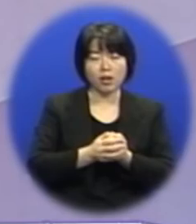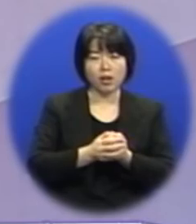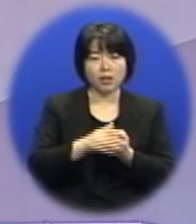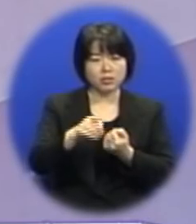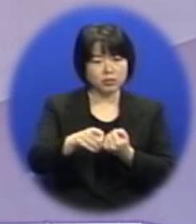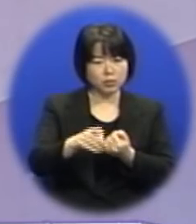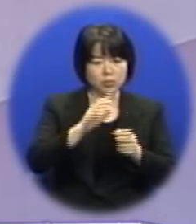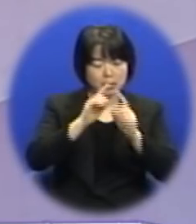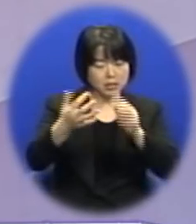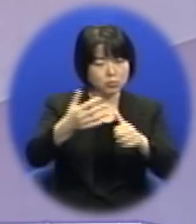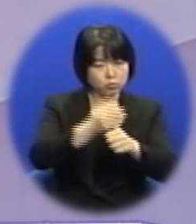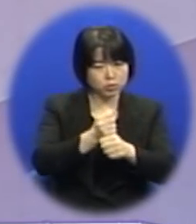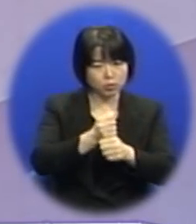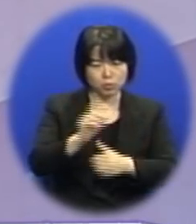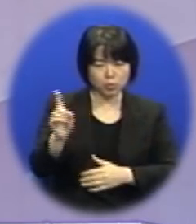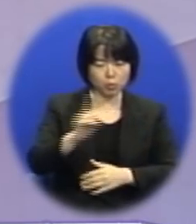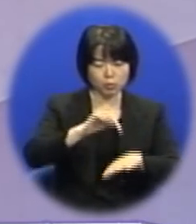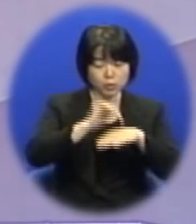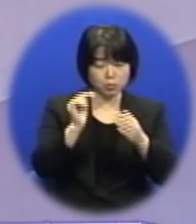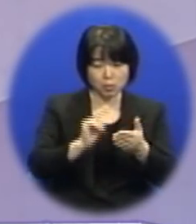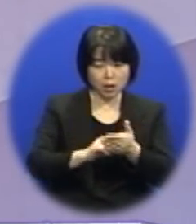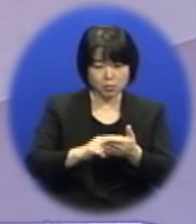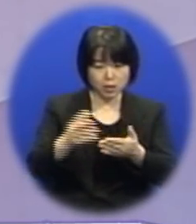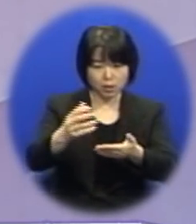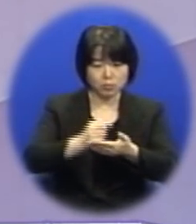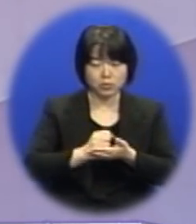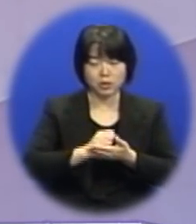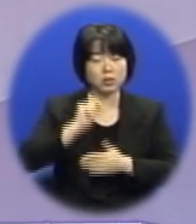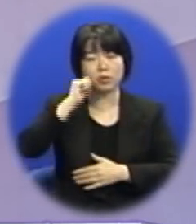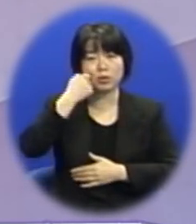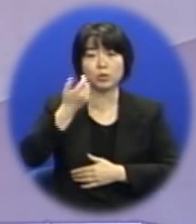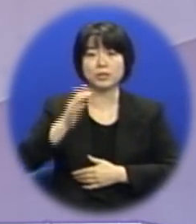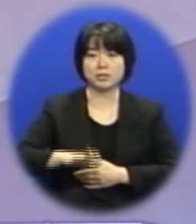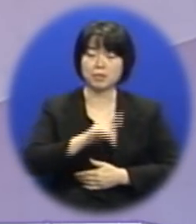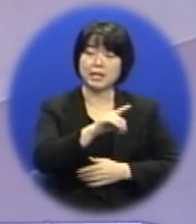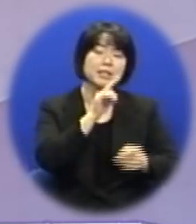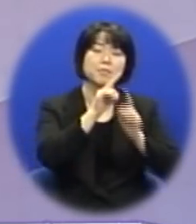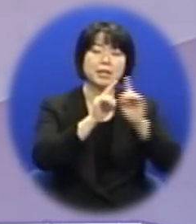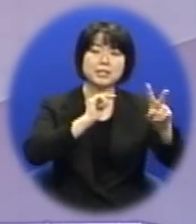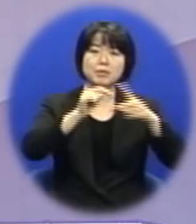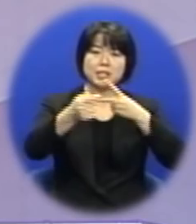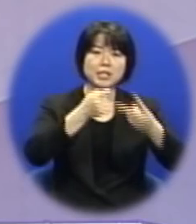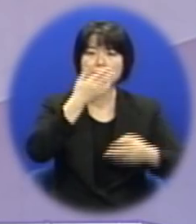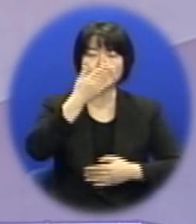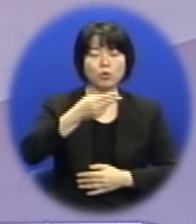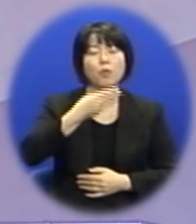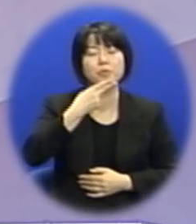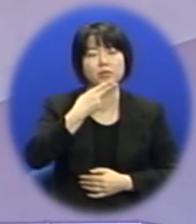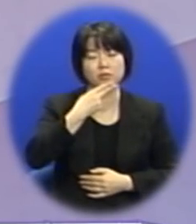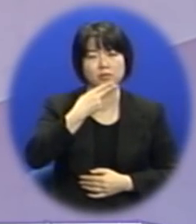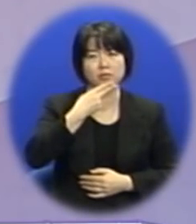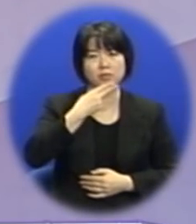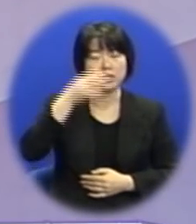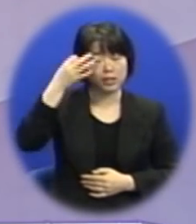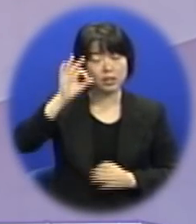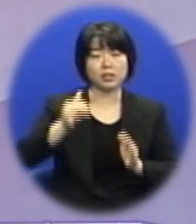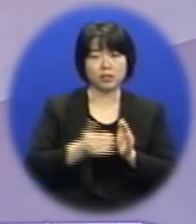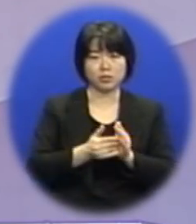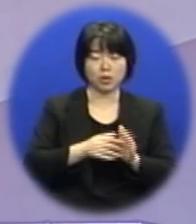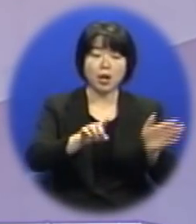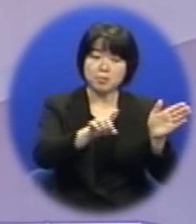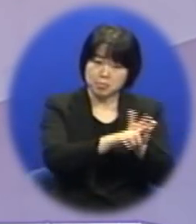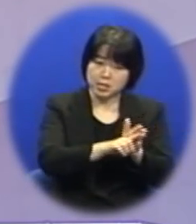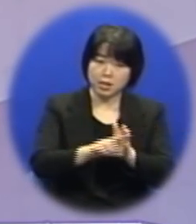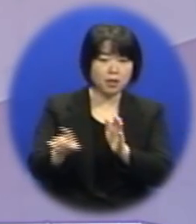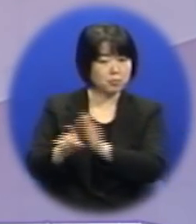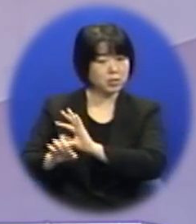도무지 마음에 받아들여지지 않았지만 이 말씀은 이해할 수 없는 것이라는 것. 믿느냐 안